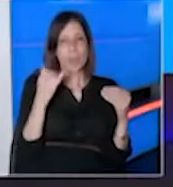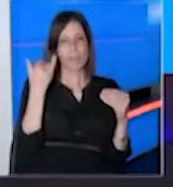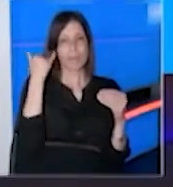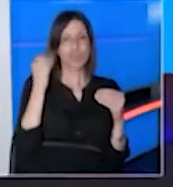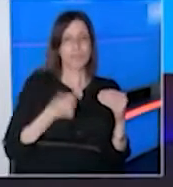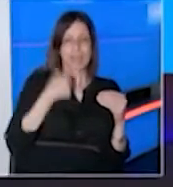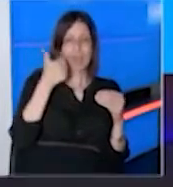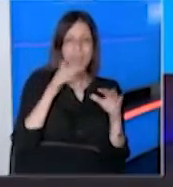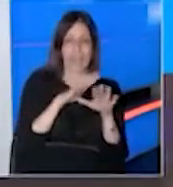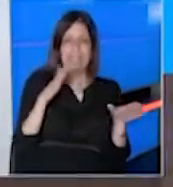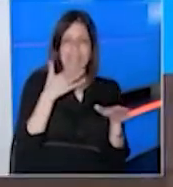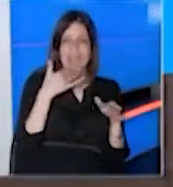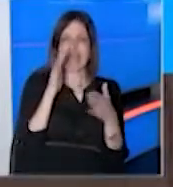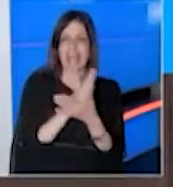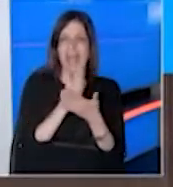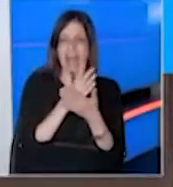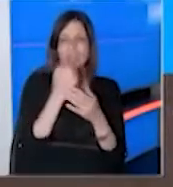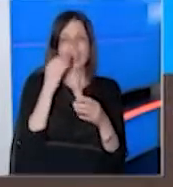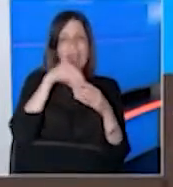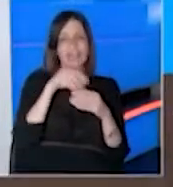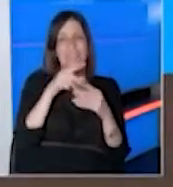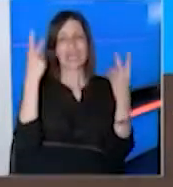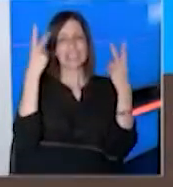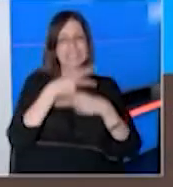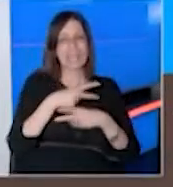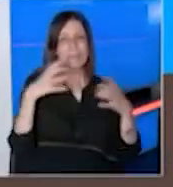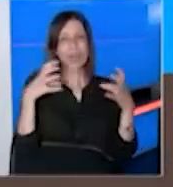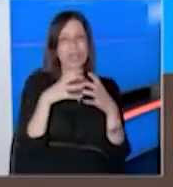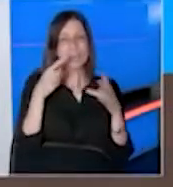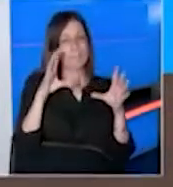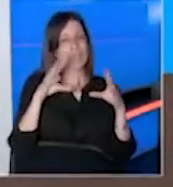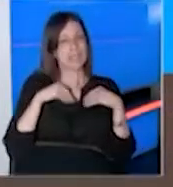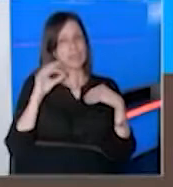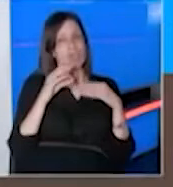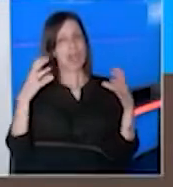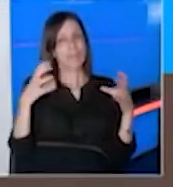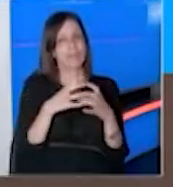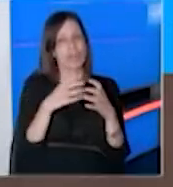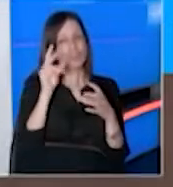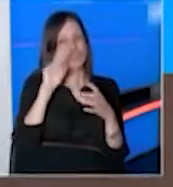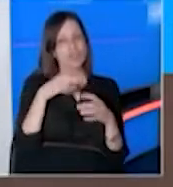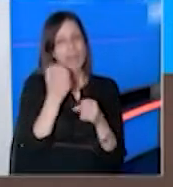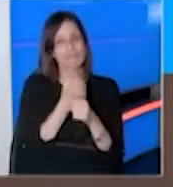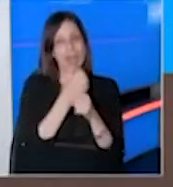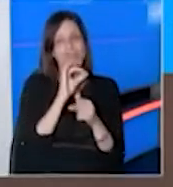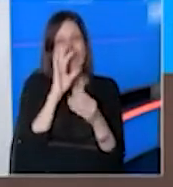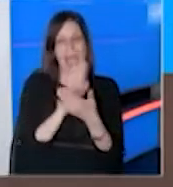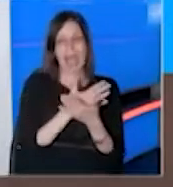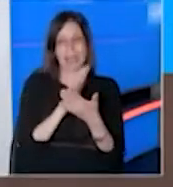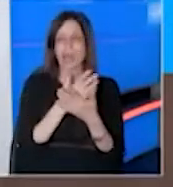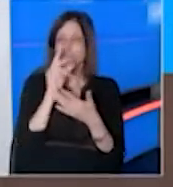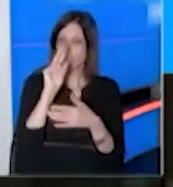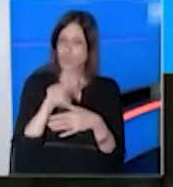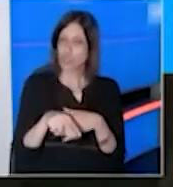מינהל מקרקעי ישראל, החלטנו להכריז זה להסכם הקואליציוני בהסכמת המפלגות. יש בסך הכל הפעלה של החלטה קיימת,